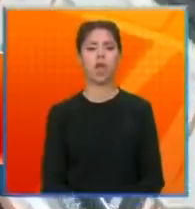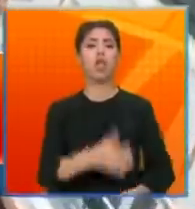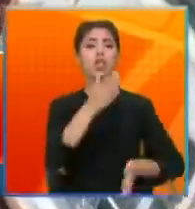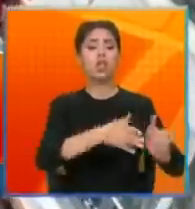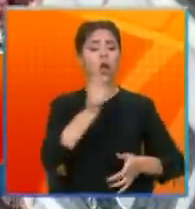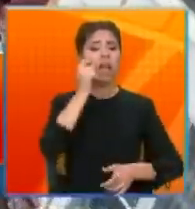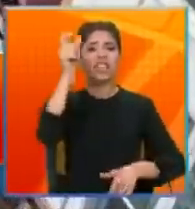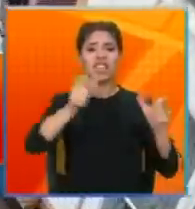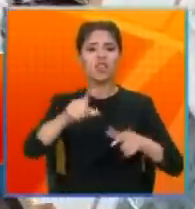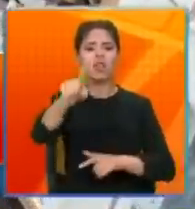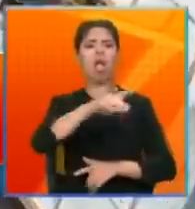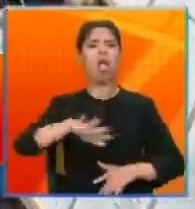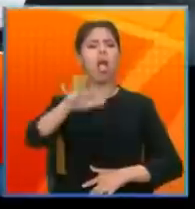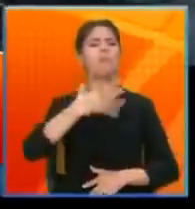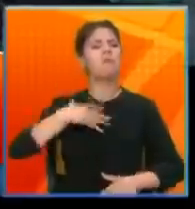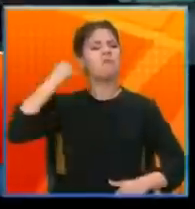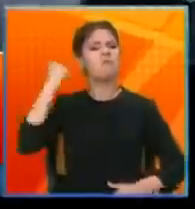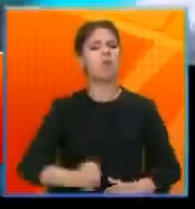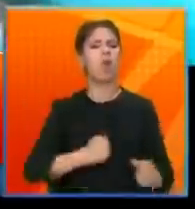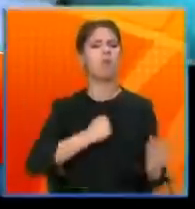Mahalleli bir olup can siperhane çalıştı.